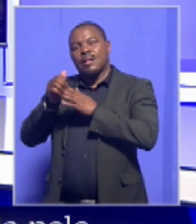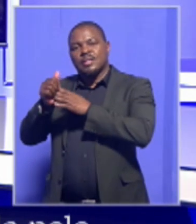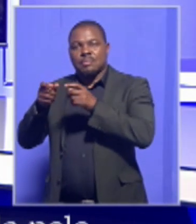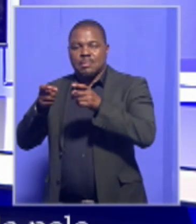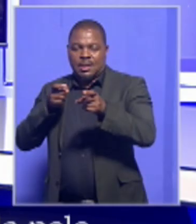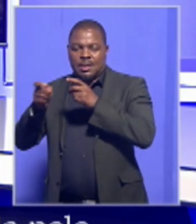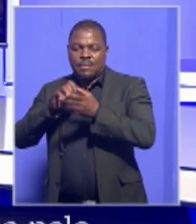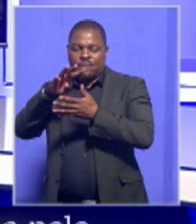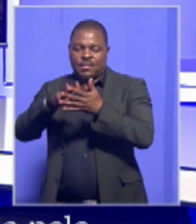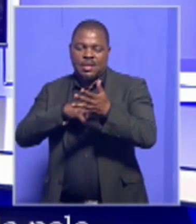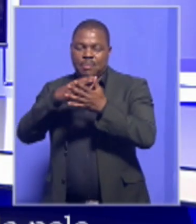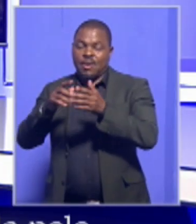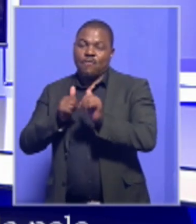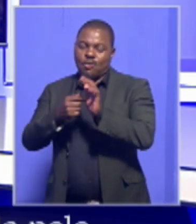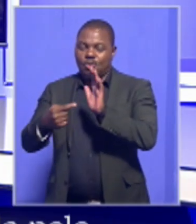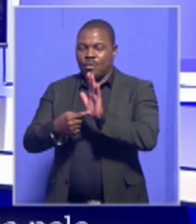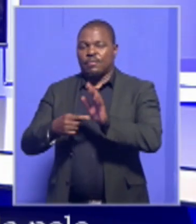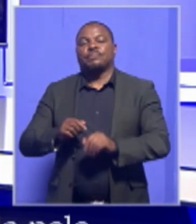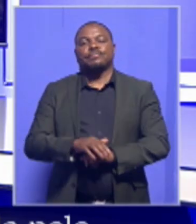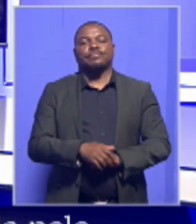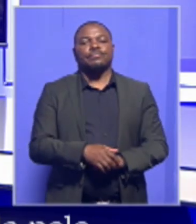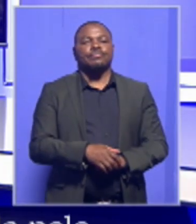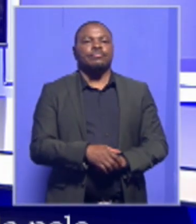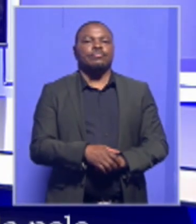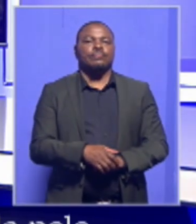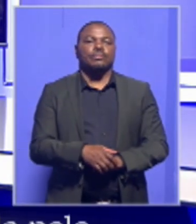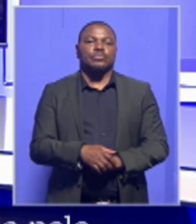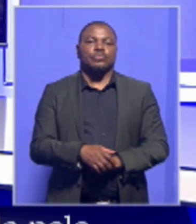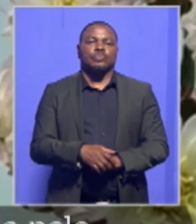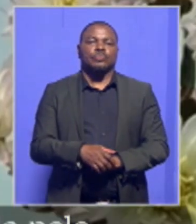and Governance Framework Act.